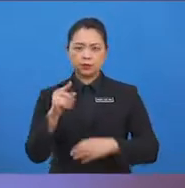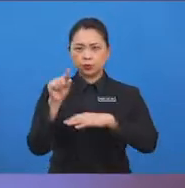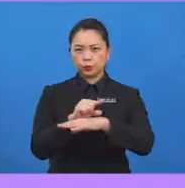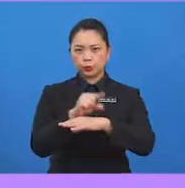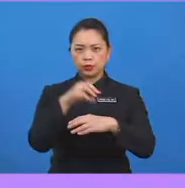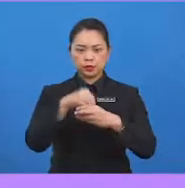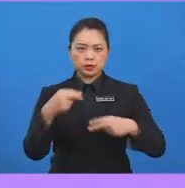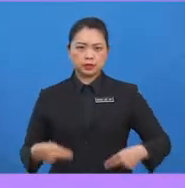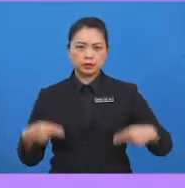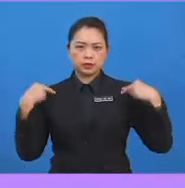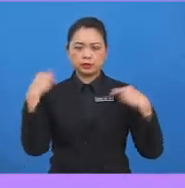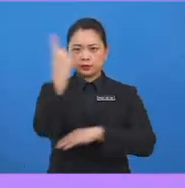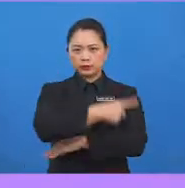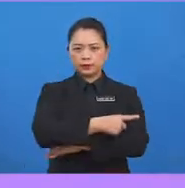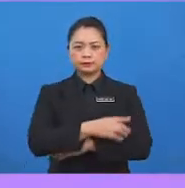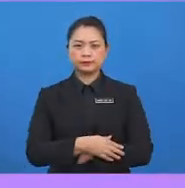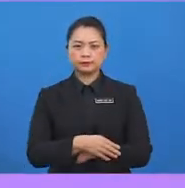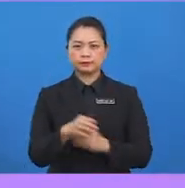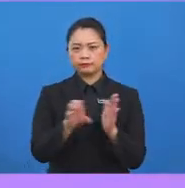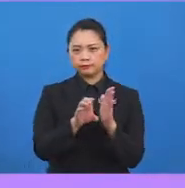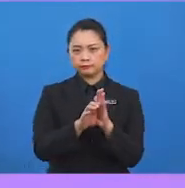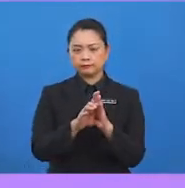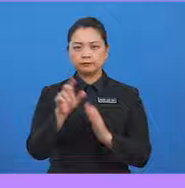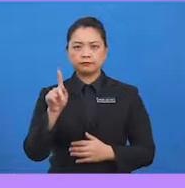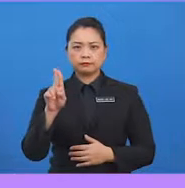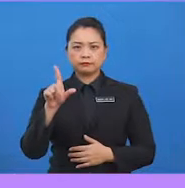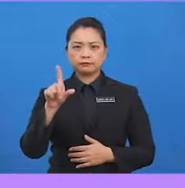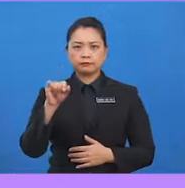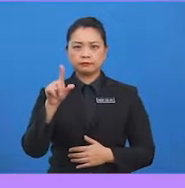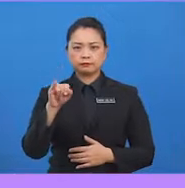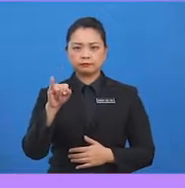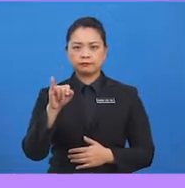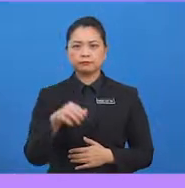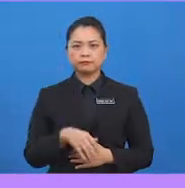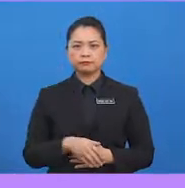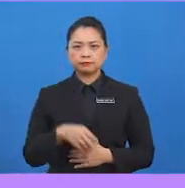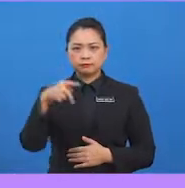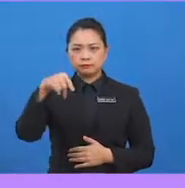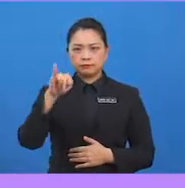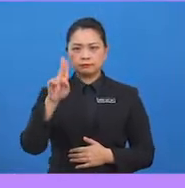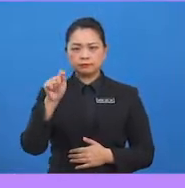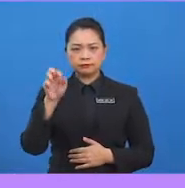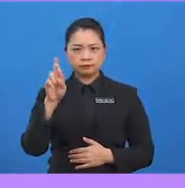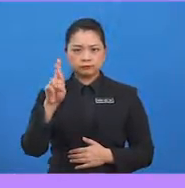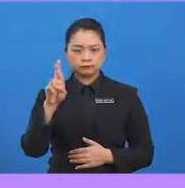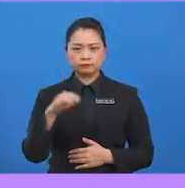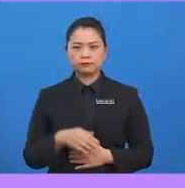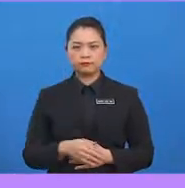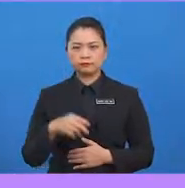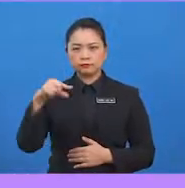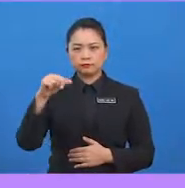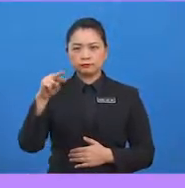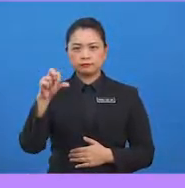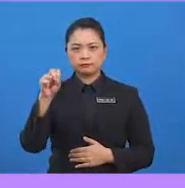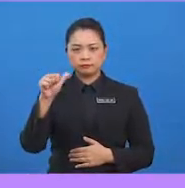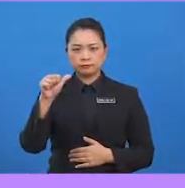dalam kehidupan harian seperti keluli, pewter, gangsa,